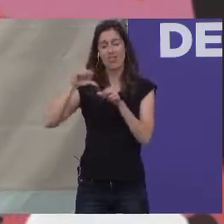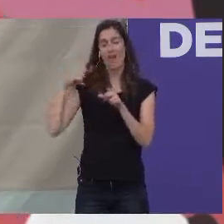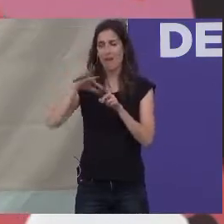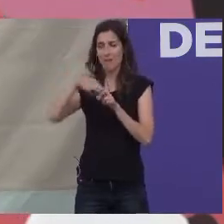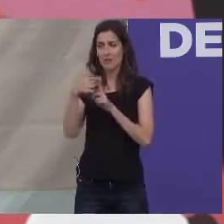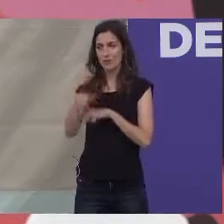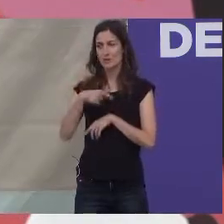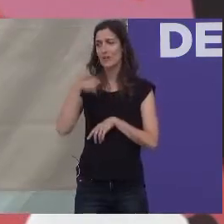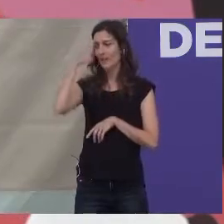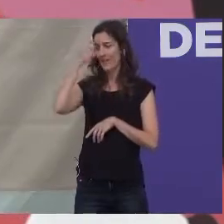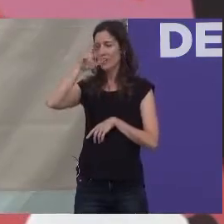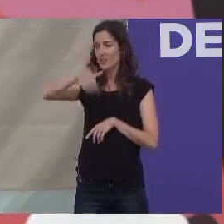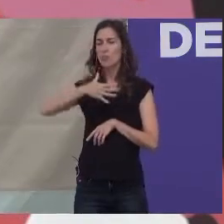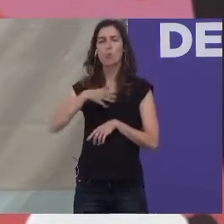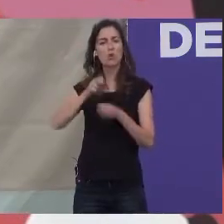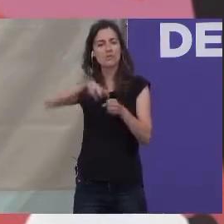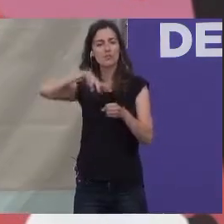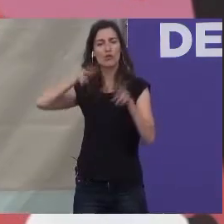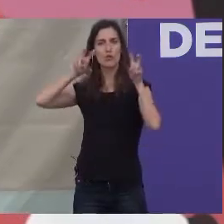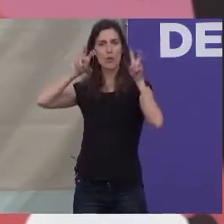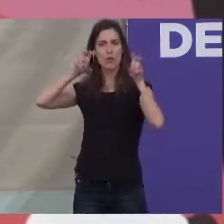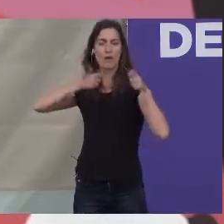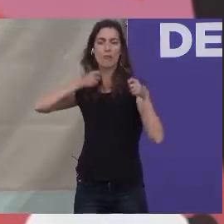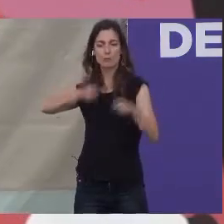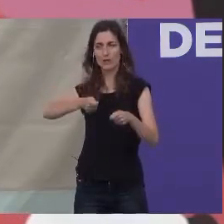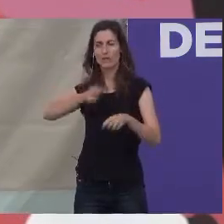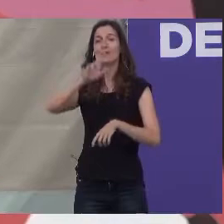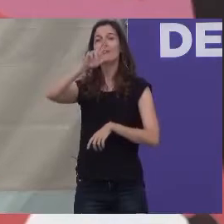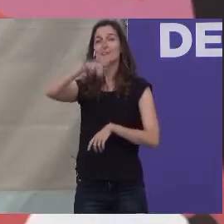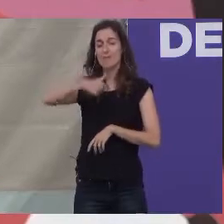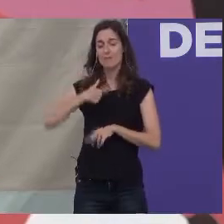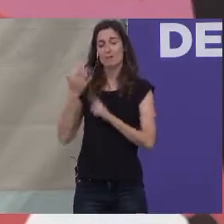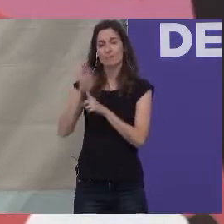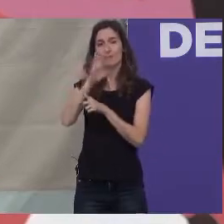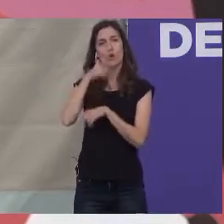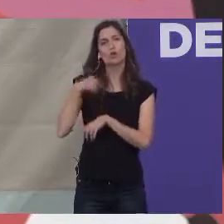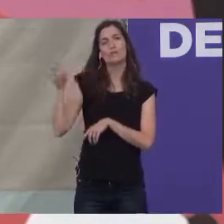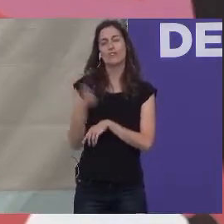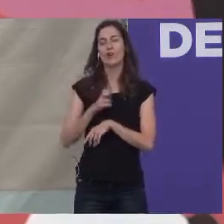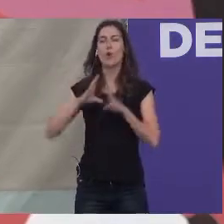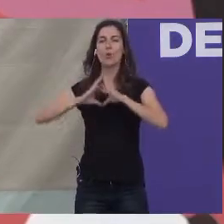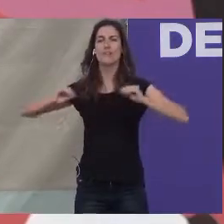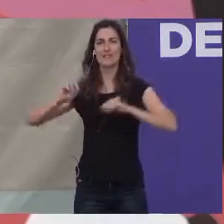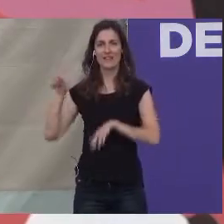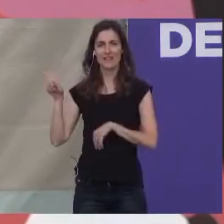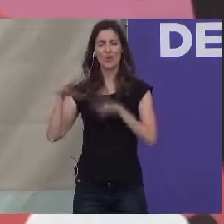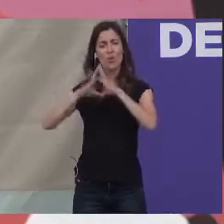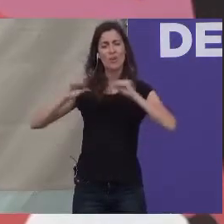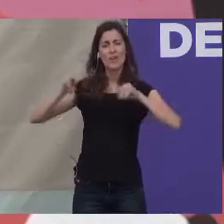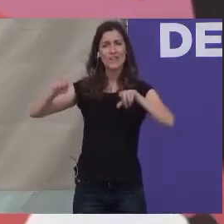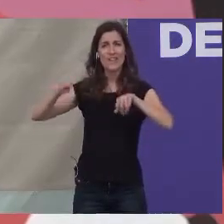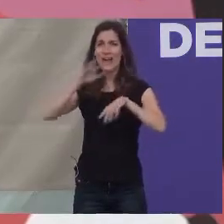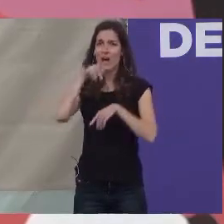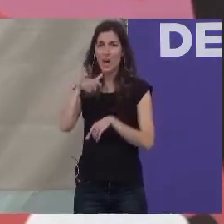perquè considere que puc donar una visió nova. I d'altra banda, em presente perquè vinc de la universitat i a la universitat he estat